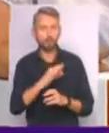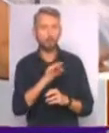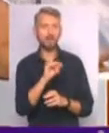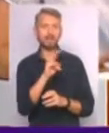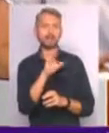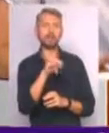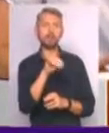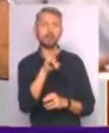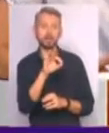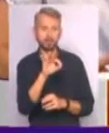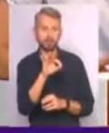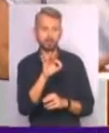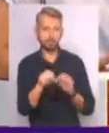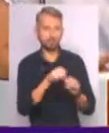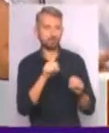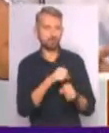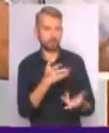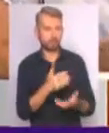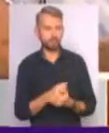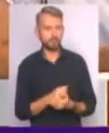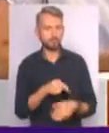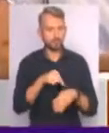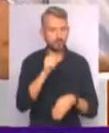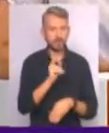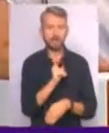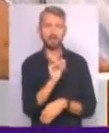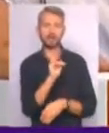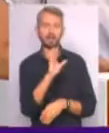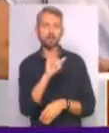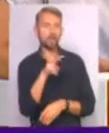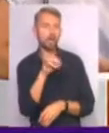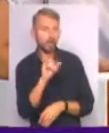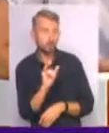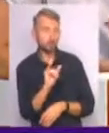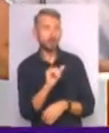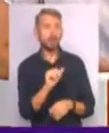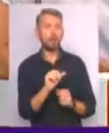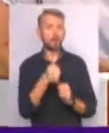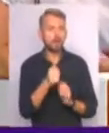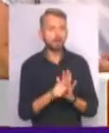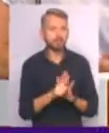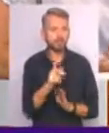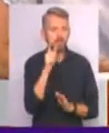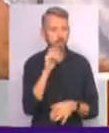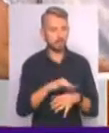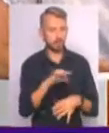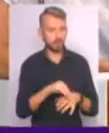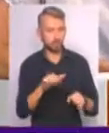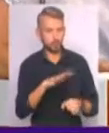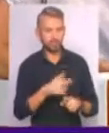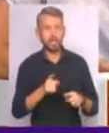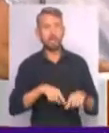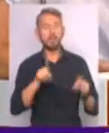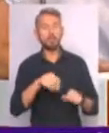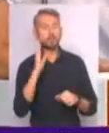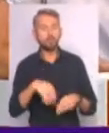есть о нарушении чувствительности к инсулину, о предрасположенности, о первых шагах к сахарному диабету. Это тоже